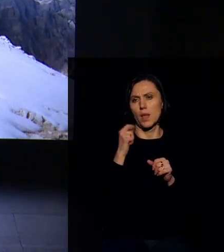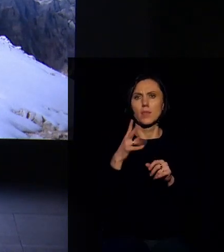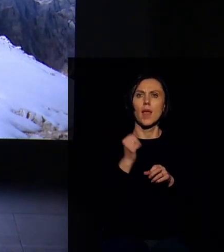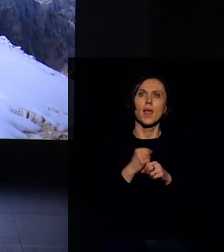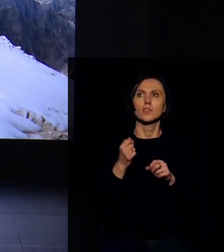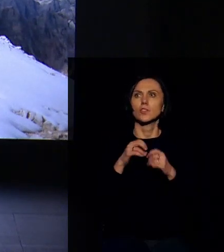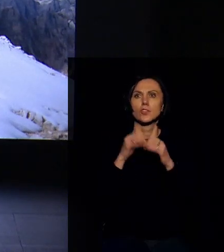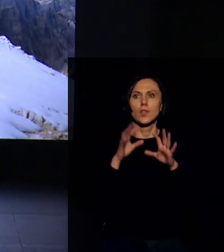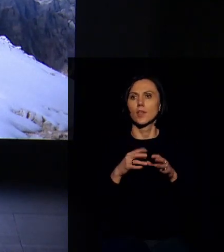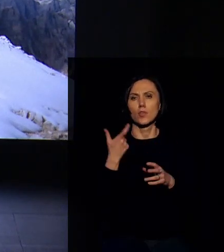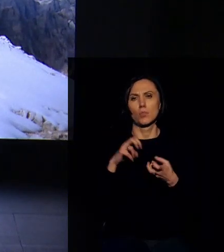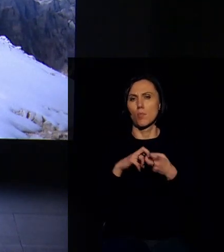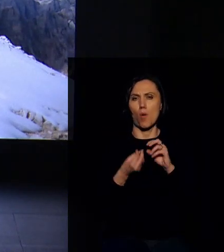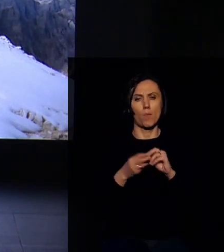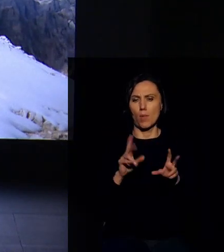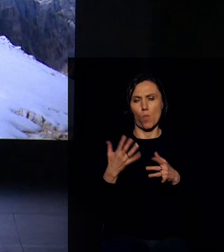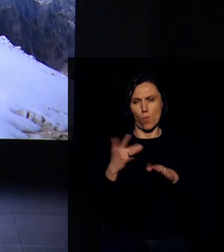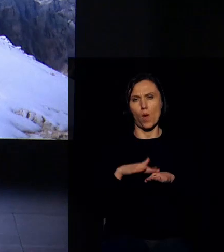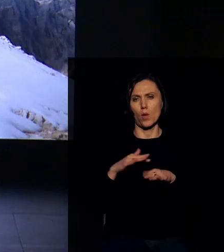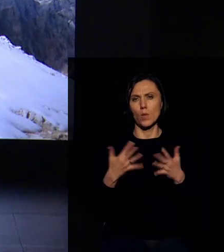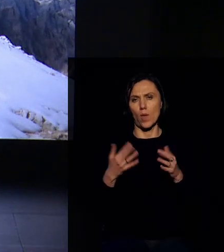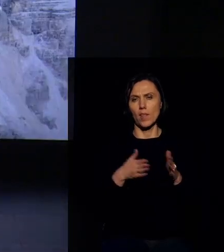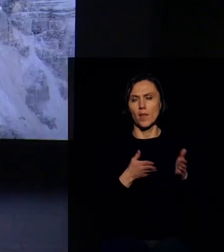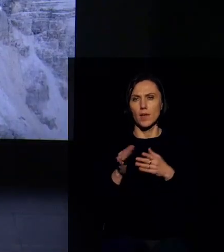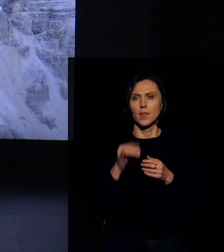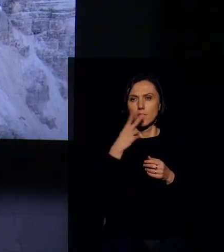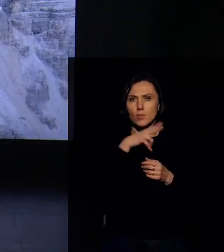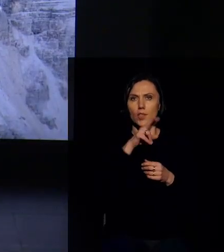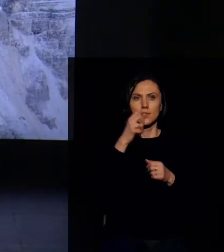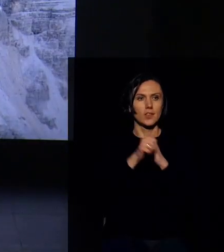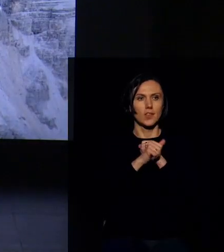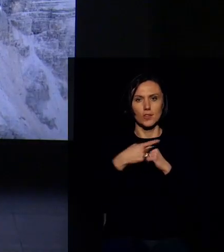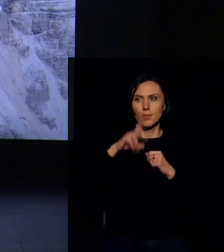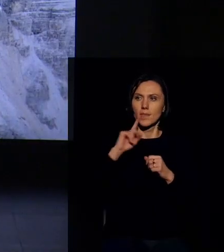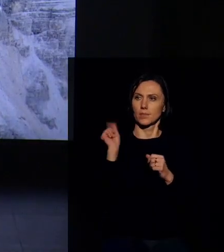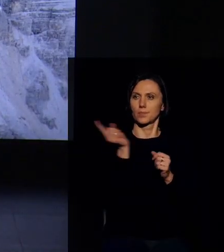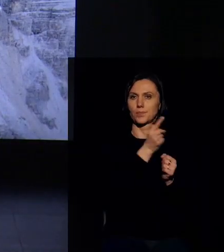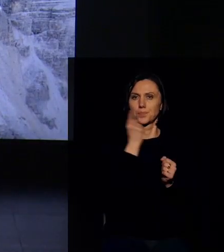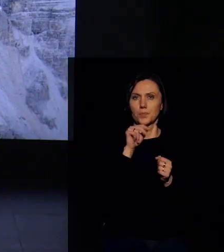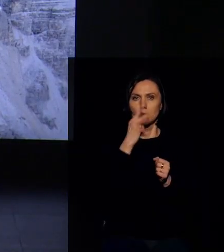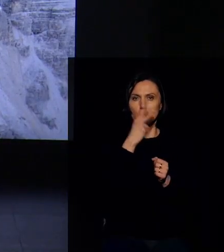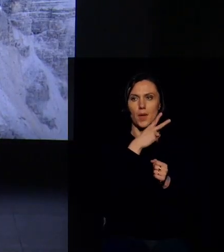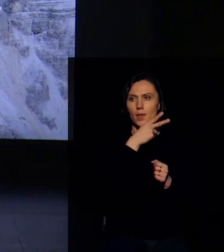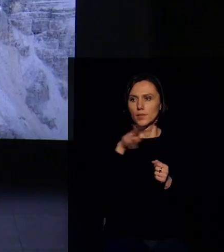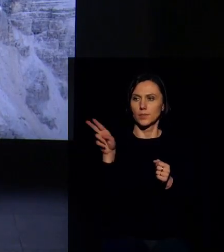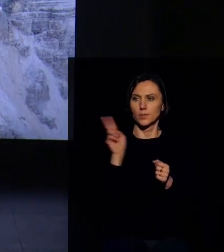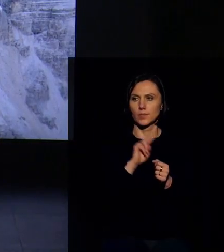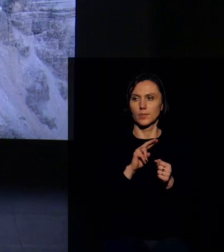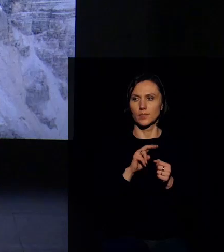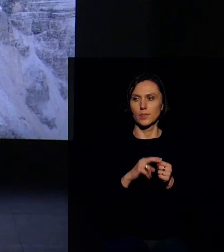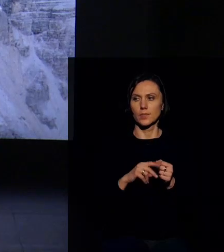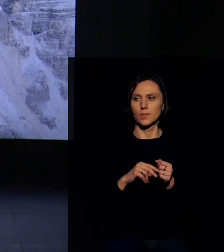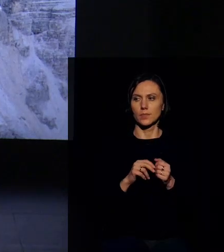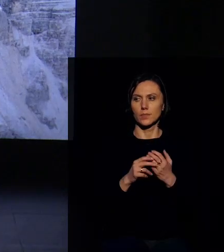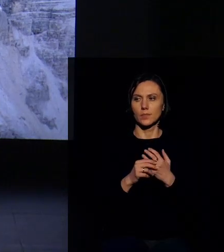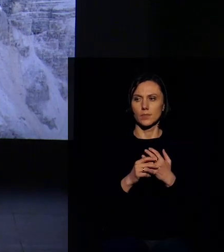jest jakimś tam utrudnieniem. No i panorama 360 stopni. Tutaj widzimy drugą Stofan,